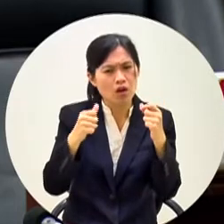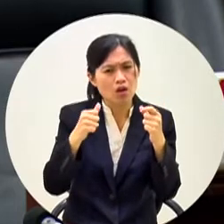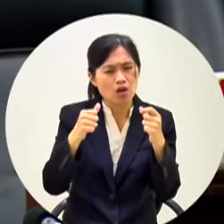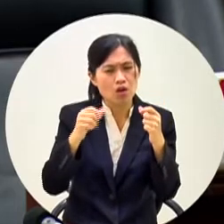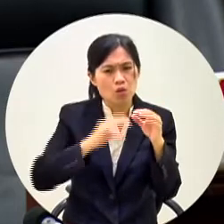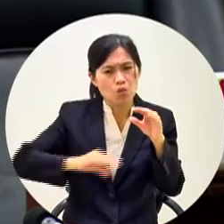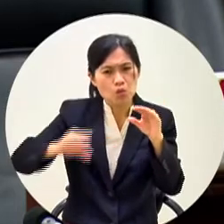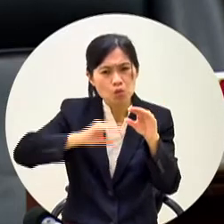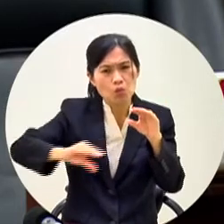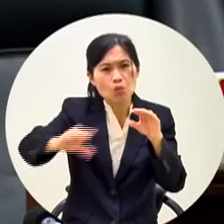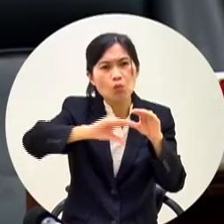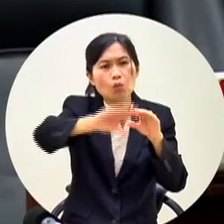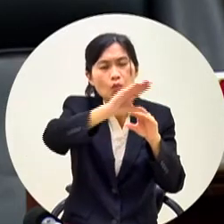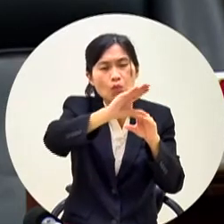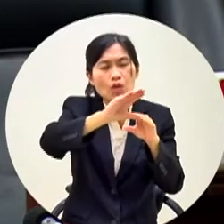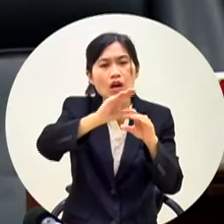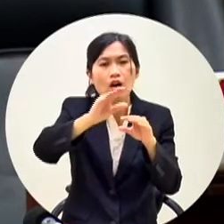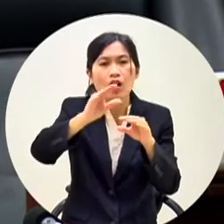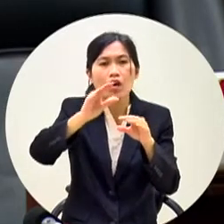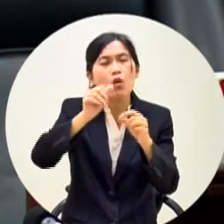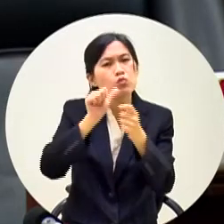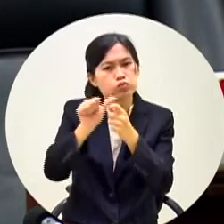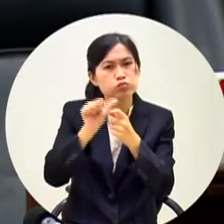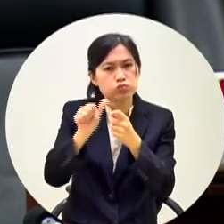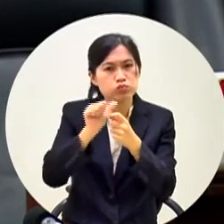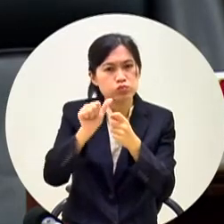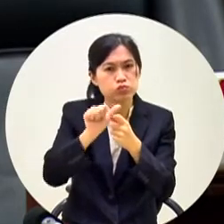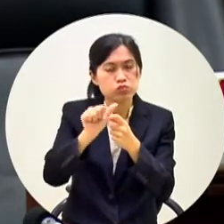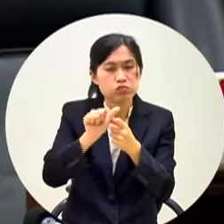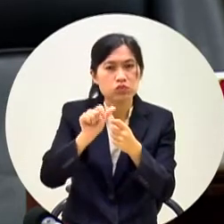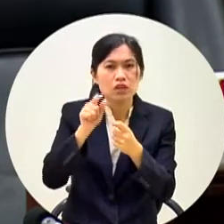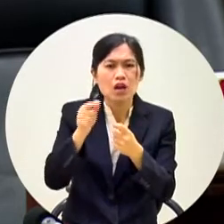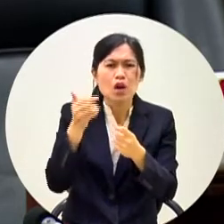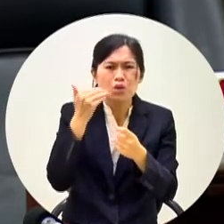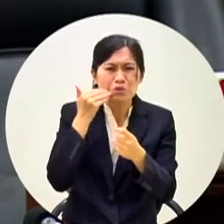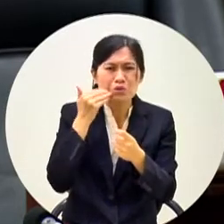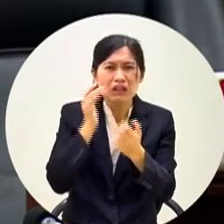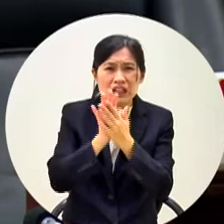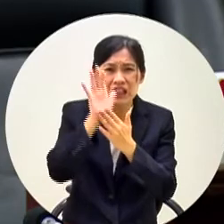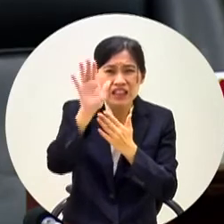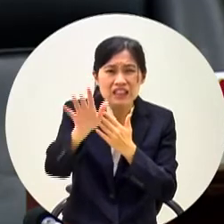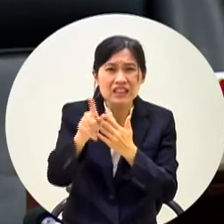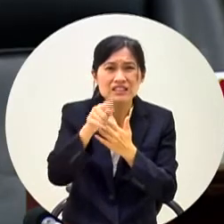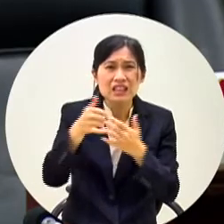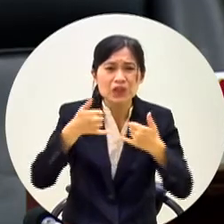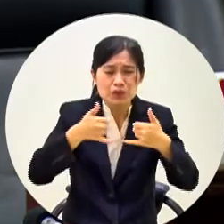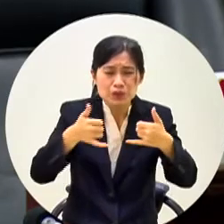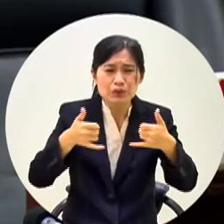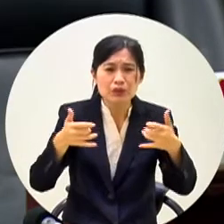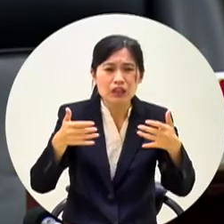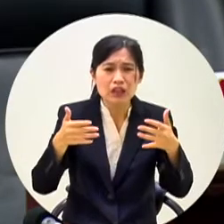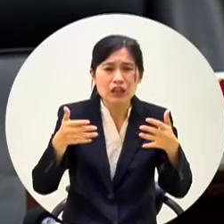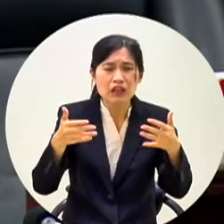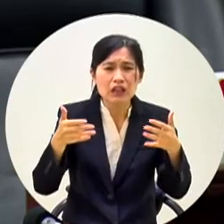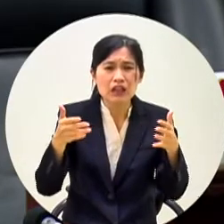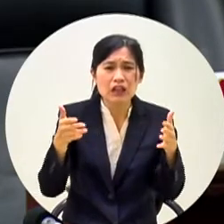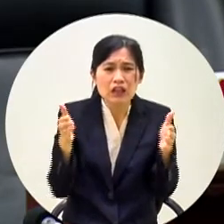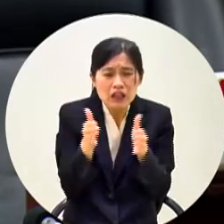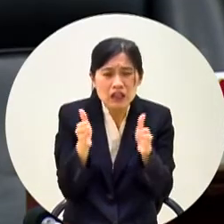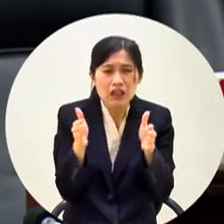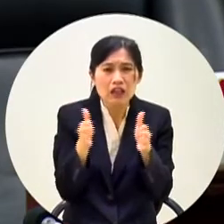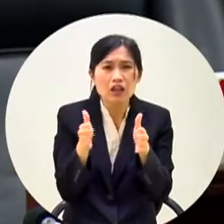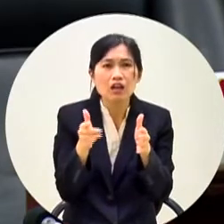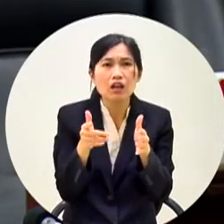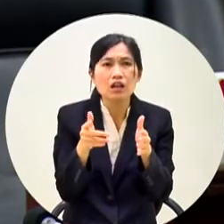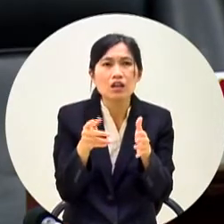面，去你10号街顶啊。应该啦，像安尼哦，这条路若无拓宽啊，20分你搁伫桥脚伫遐咧驶